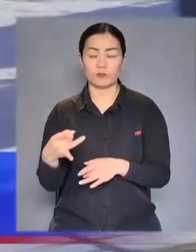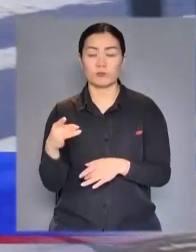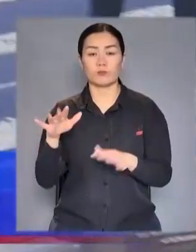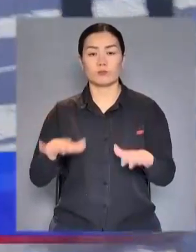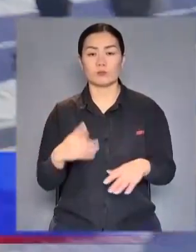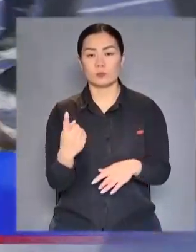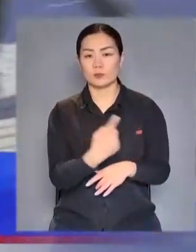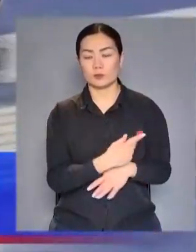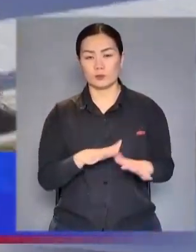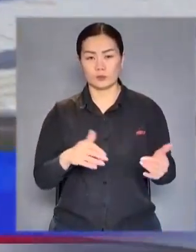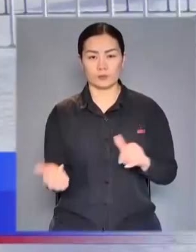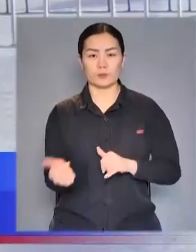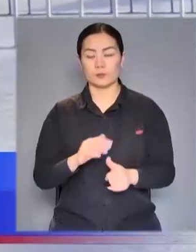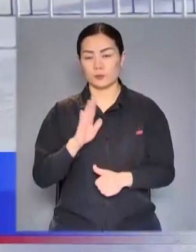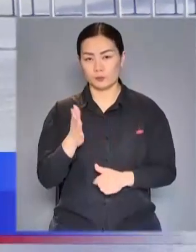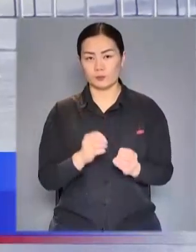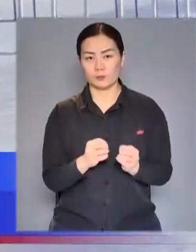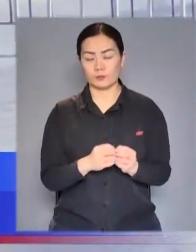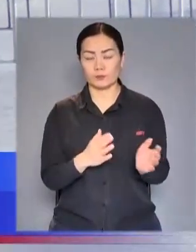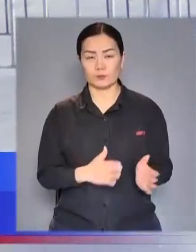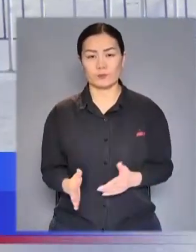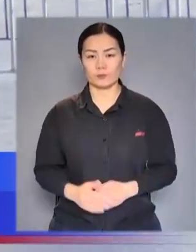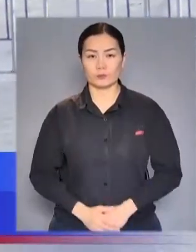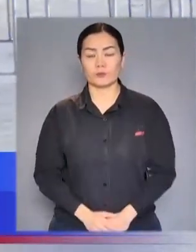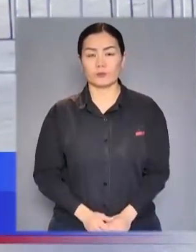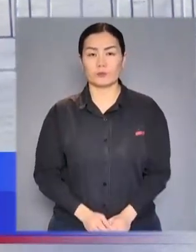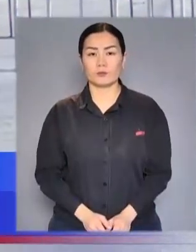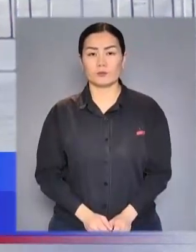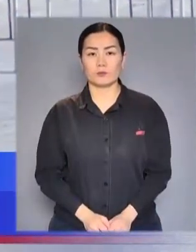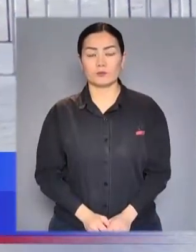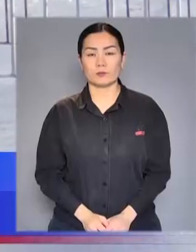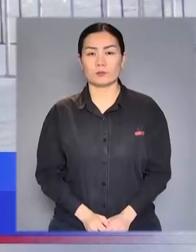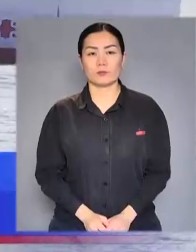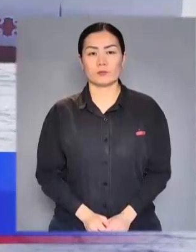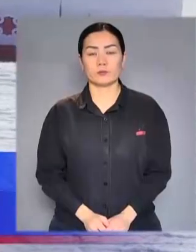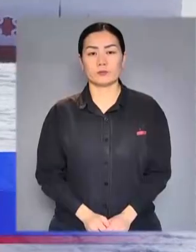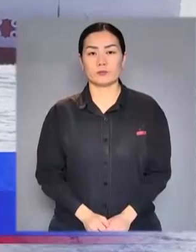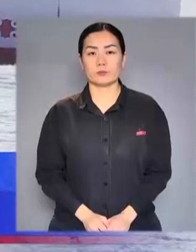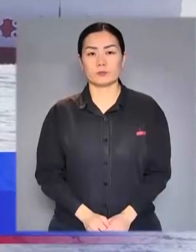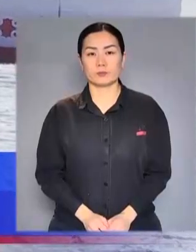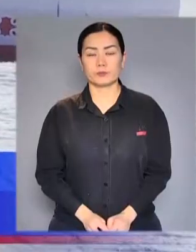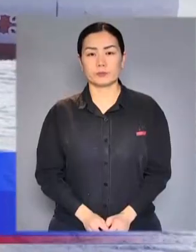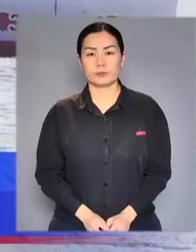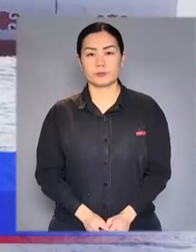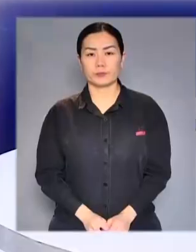Махамбет, Индер, Жылой аудандары да жылдағы дәстүрмен жалғастыруда. Гауһар Нұрлыбекқызы, Тілеухан Бұлғұмаров, жаңалық қызметі.